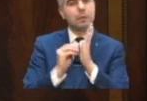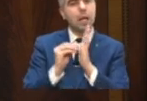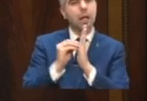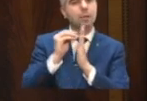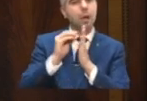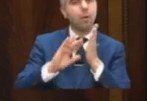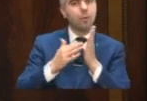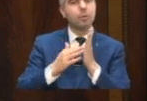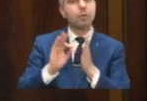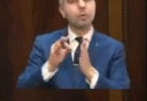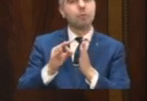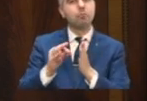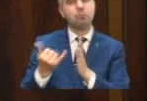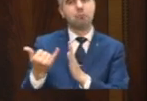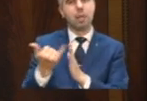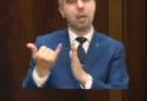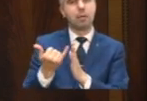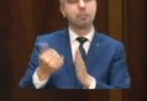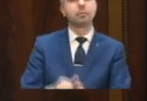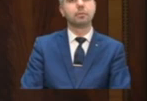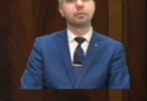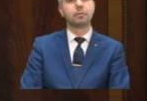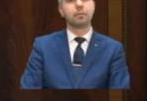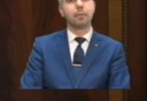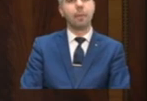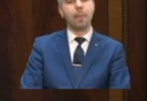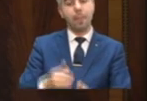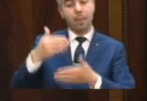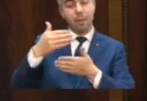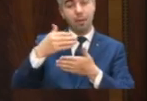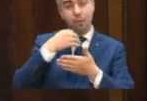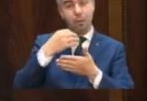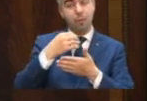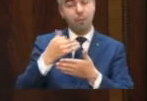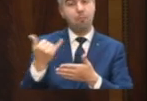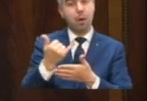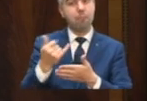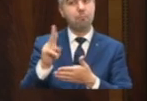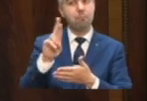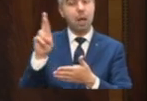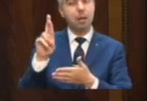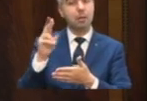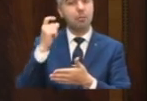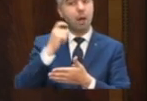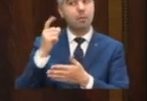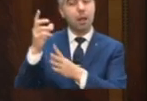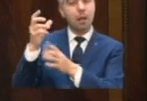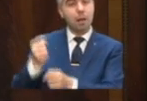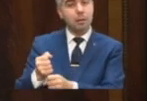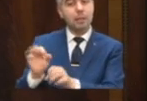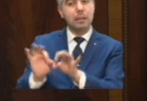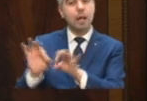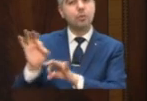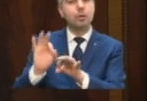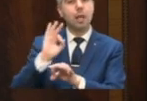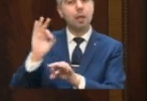الرقي وديال، وهذا في الحقيقه السيد الوزير يعد دور الاستراتيجيه ديال جلاله الملك حفظه الله اللي ما فاتئ يناضل في كل